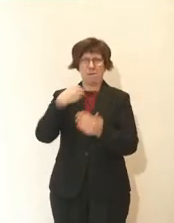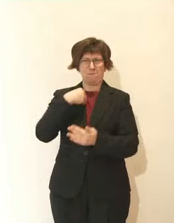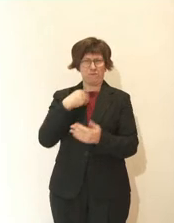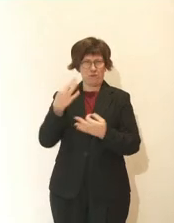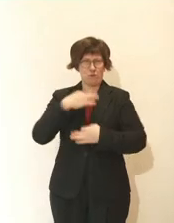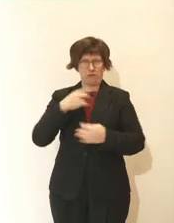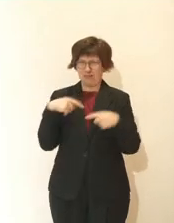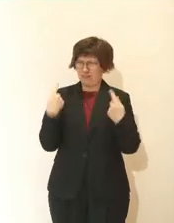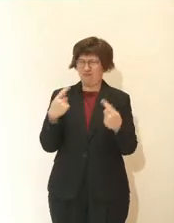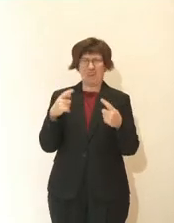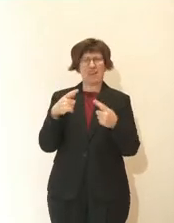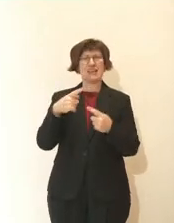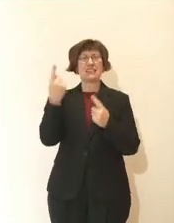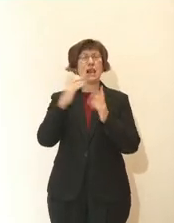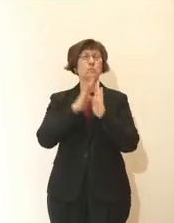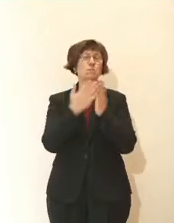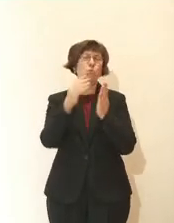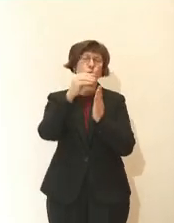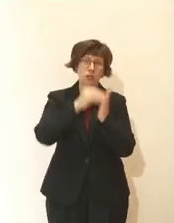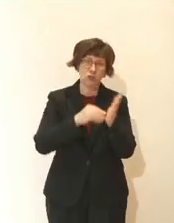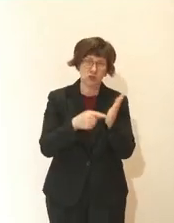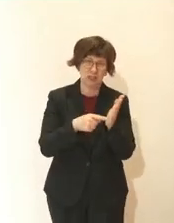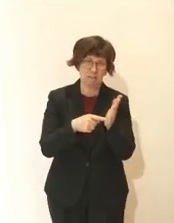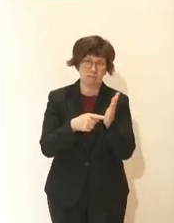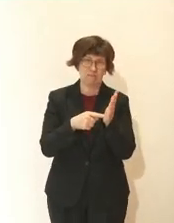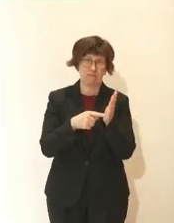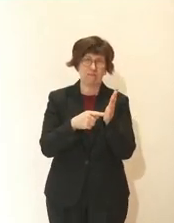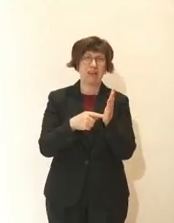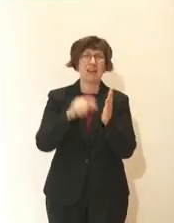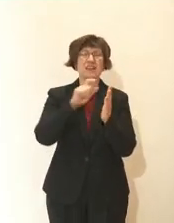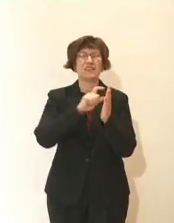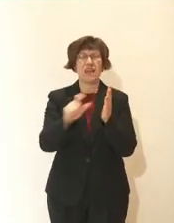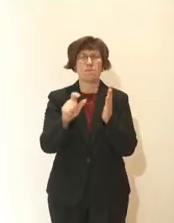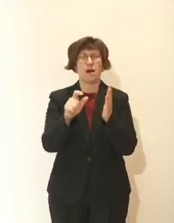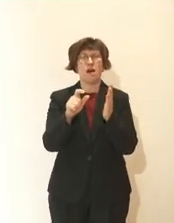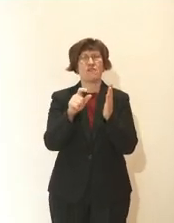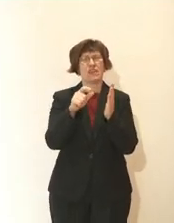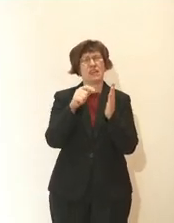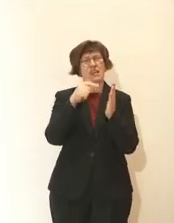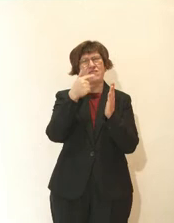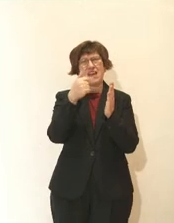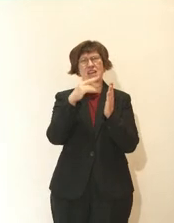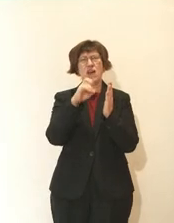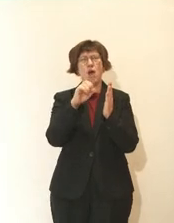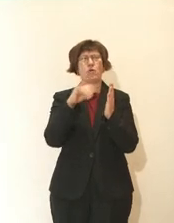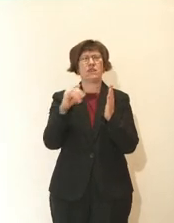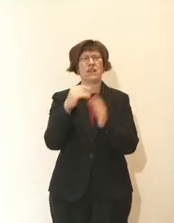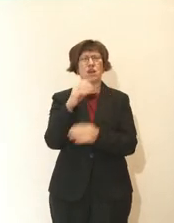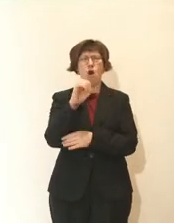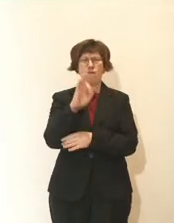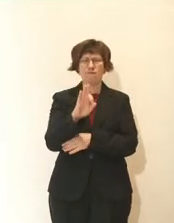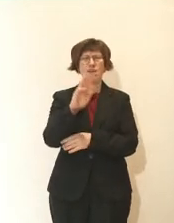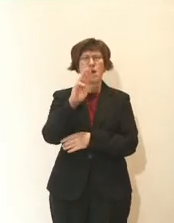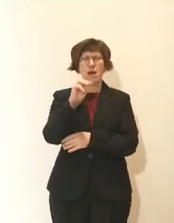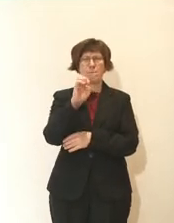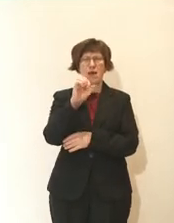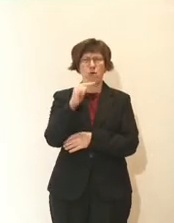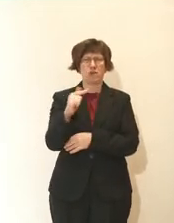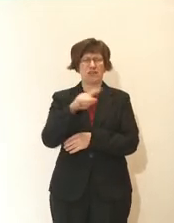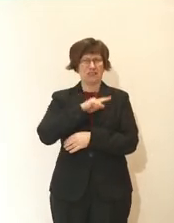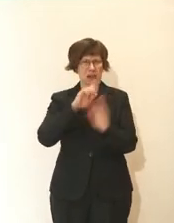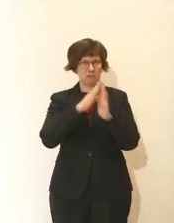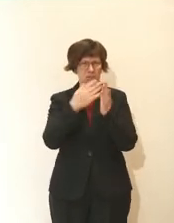hat ein buch geschrieben über die time of merit das jetzt auch auf deutsch erschienen ist und das mich unglaublich